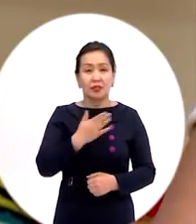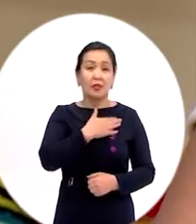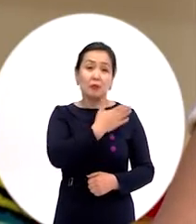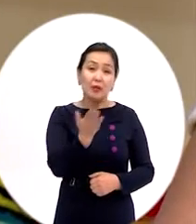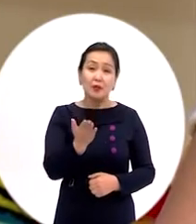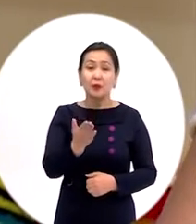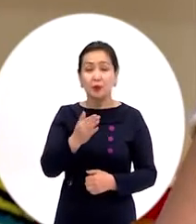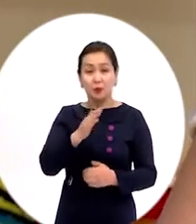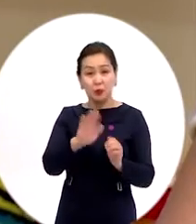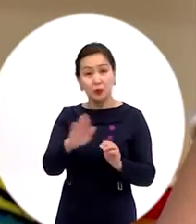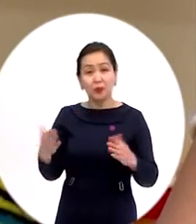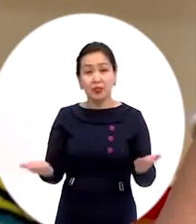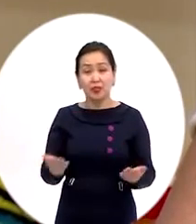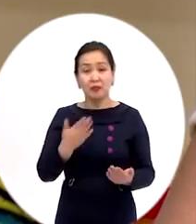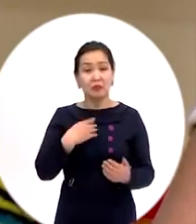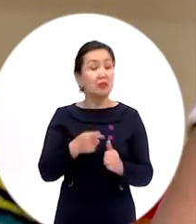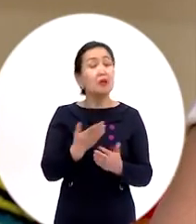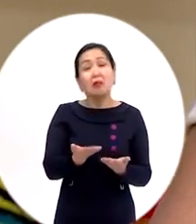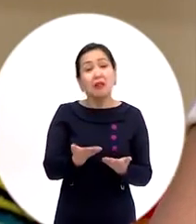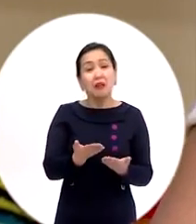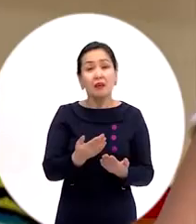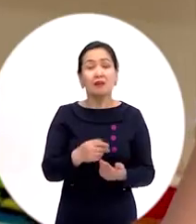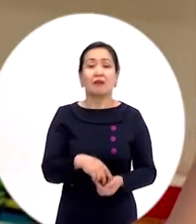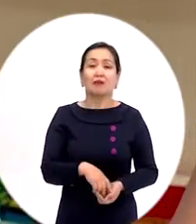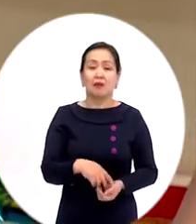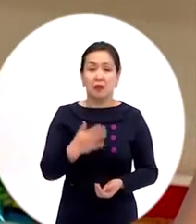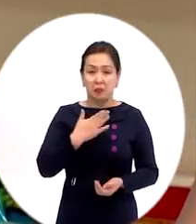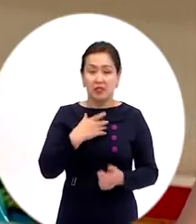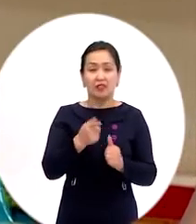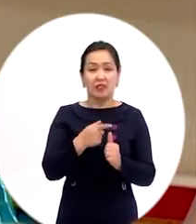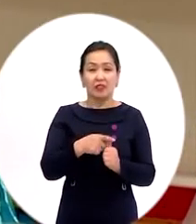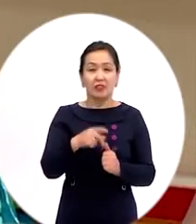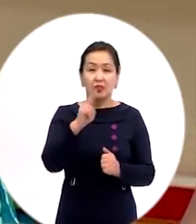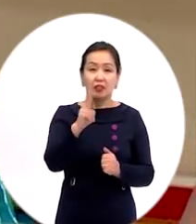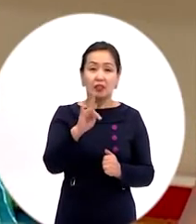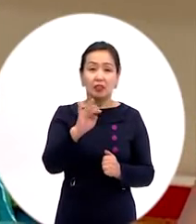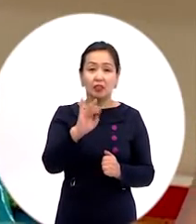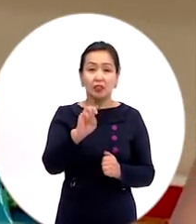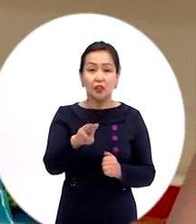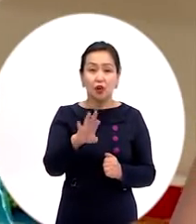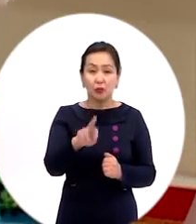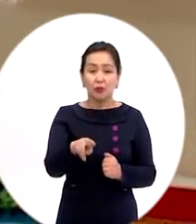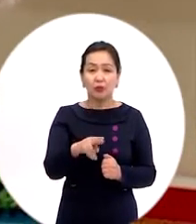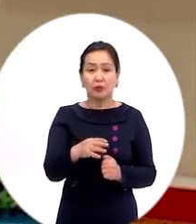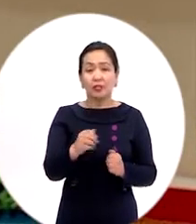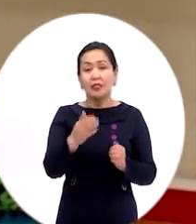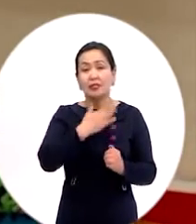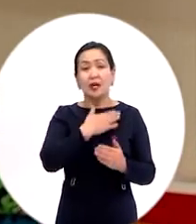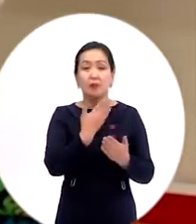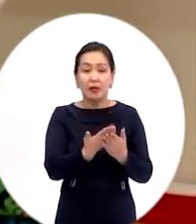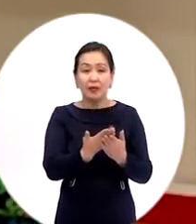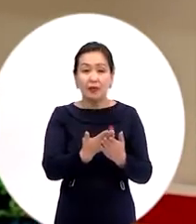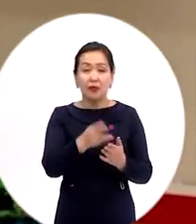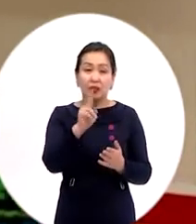Сайн байцгаана уу, хүүхдүүдээ? Намайг хэн гэдэг үлээ? Миний нэрэг Кристоф гэдэг. Сайн байна